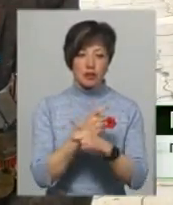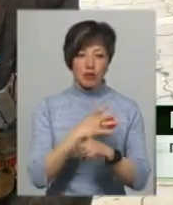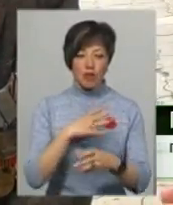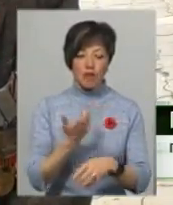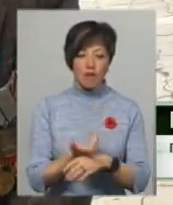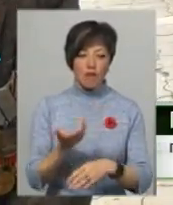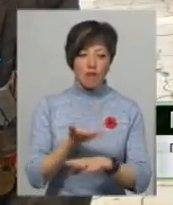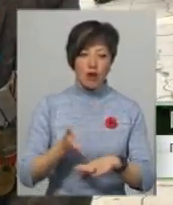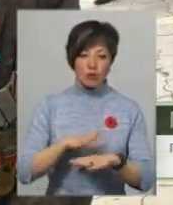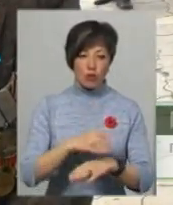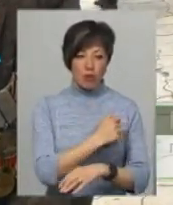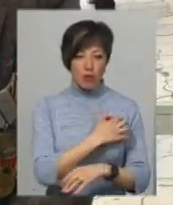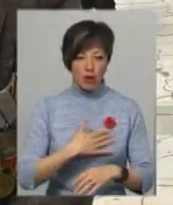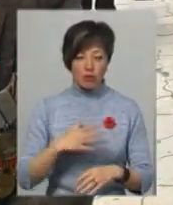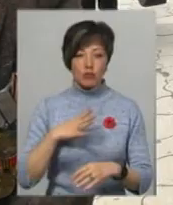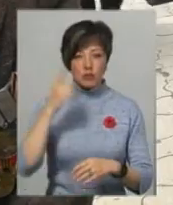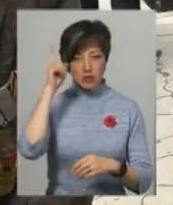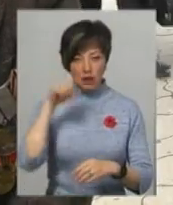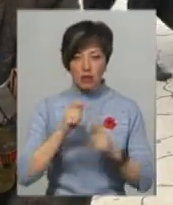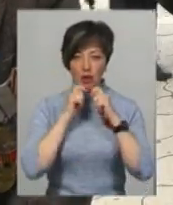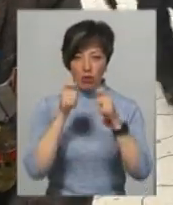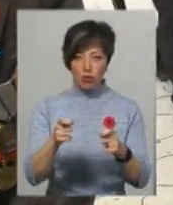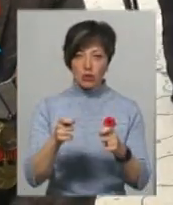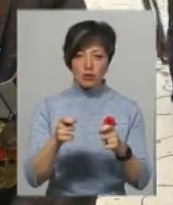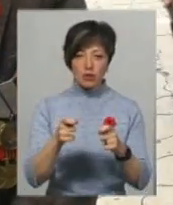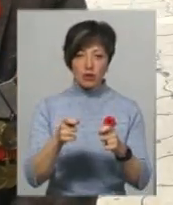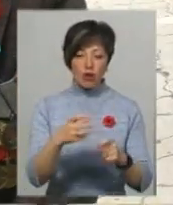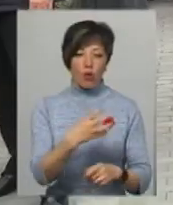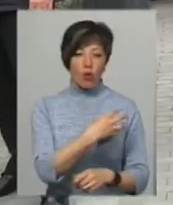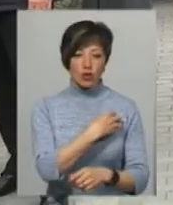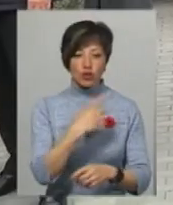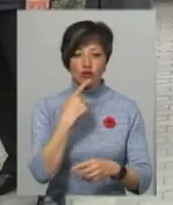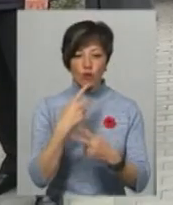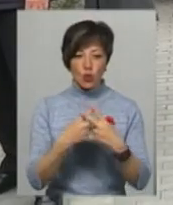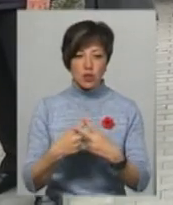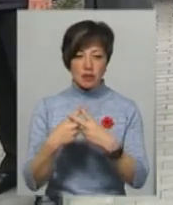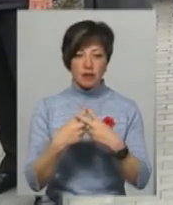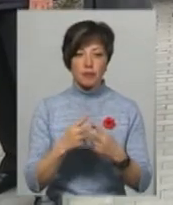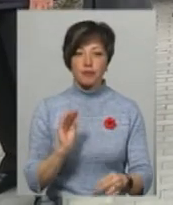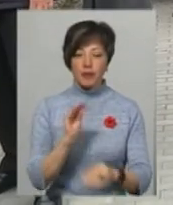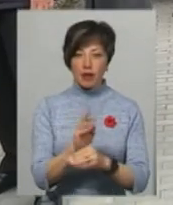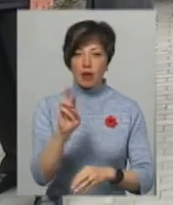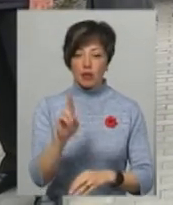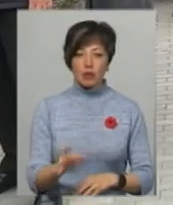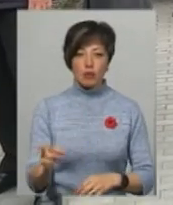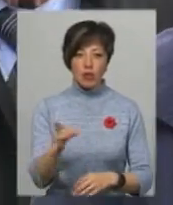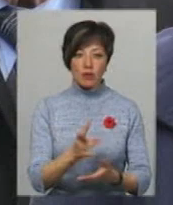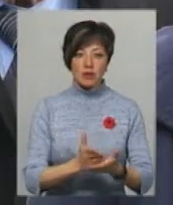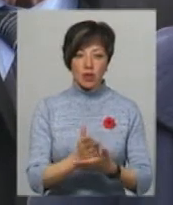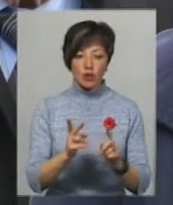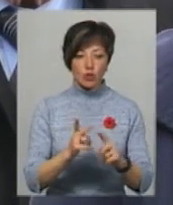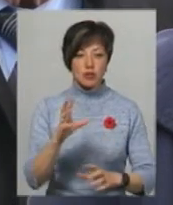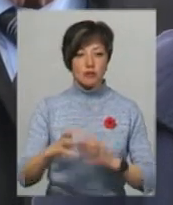поранений. Він знав, що він був представлений до нагороди орденом Червоної Зірки. Петро Коцюба додає, у Ярмолинецькому районі ветеранів